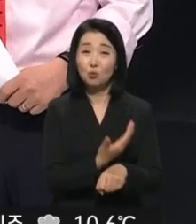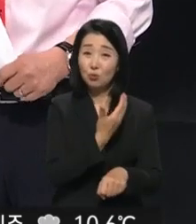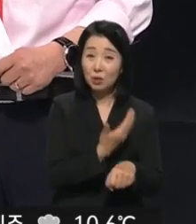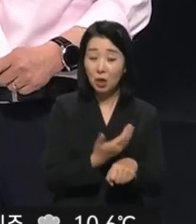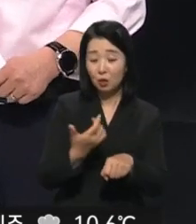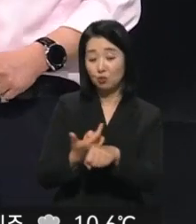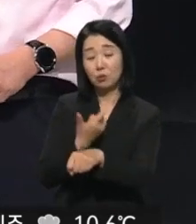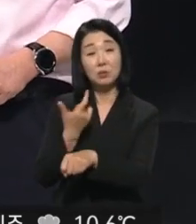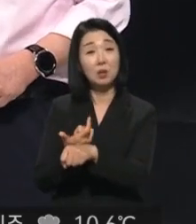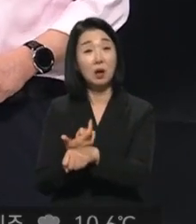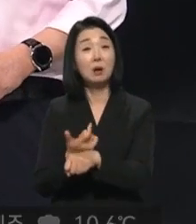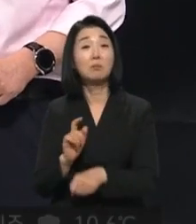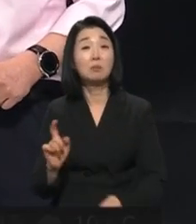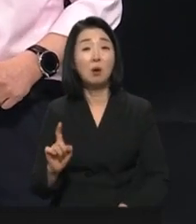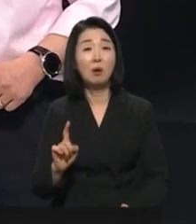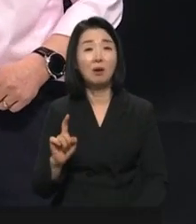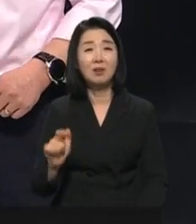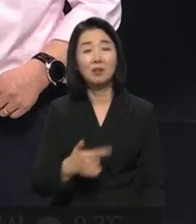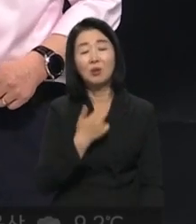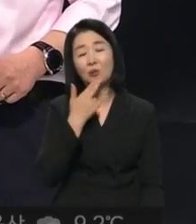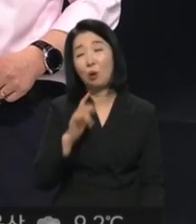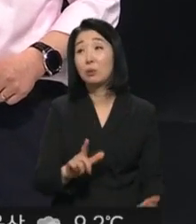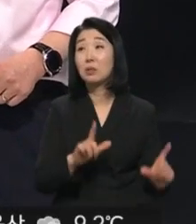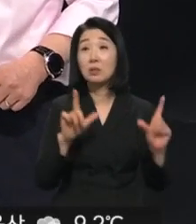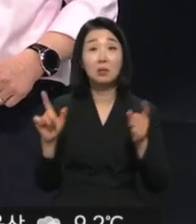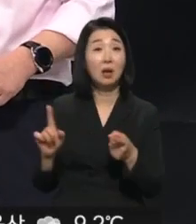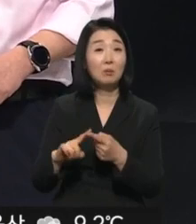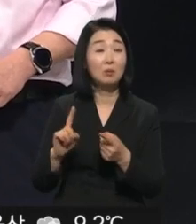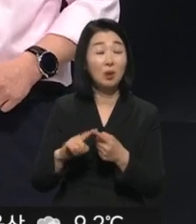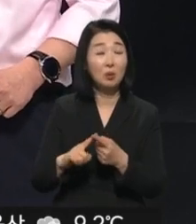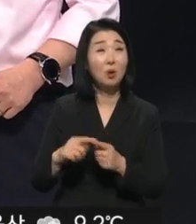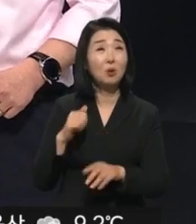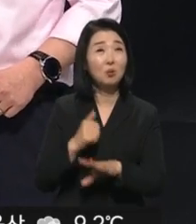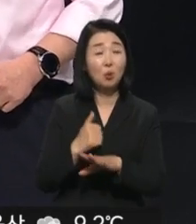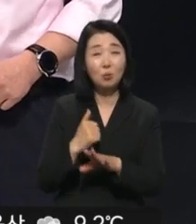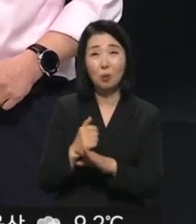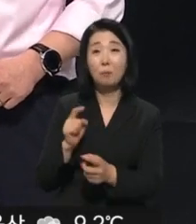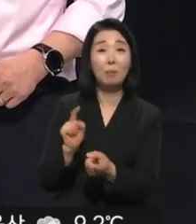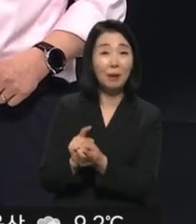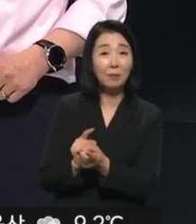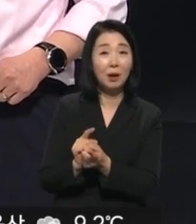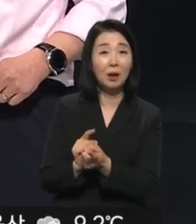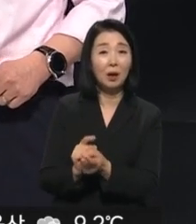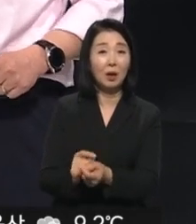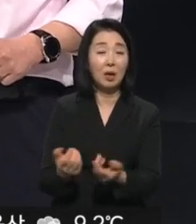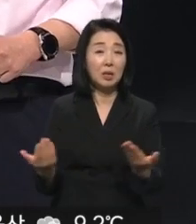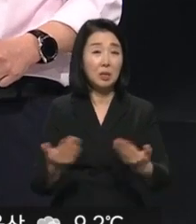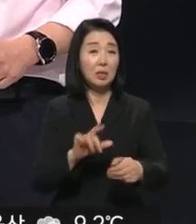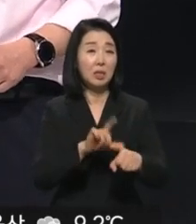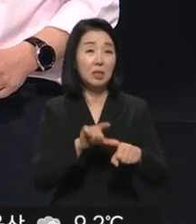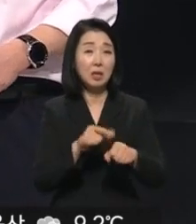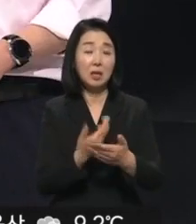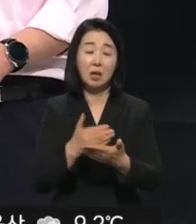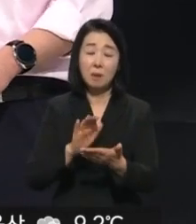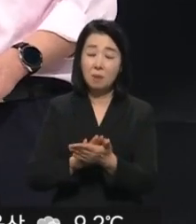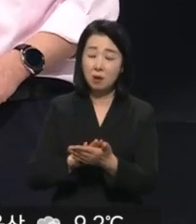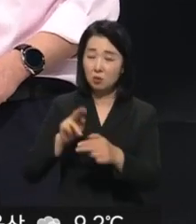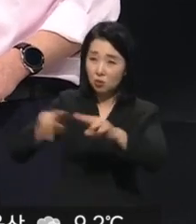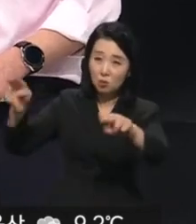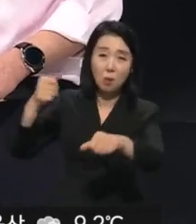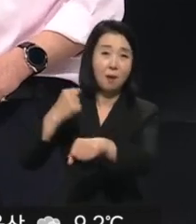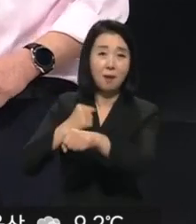69시간이든 60시간이든 저녁이 없는 삶으로 내몰리게 된다며 노동시간 개편을 철회하라고